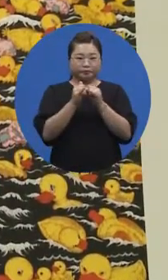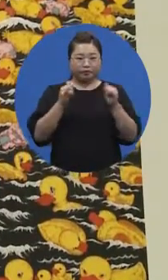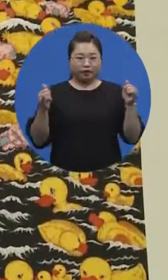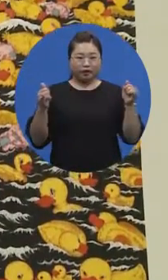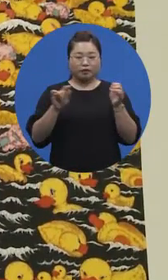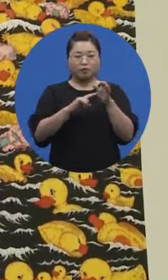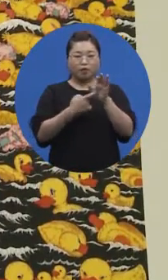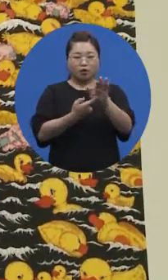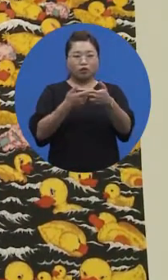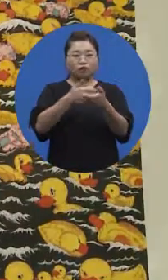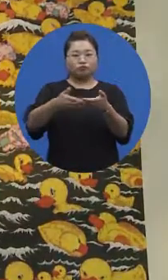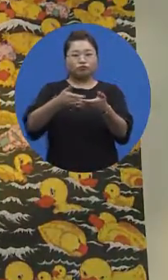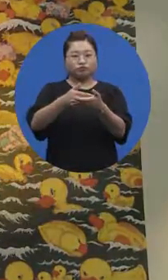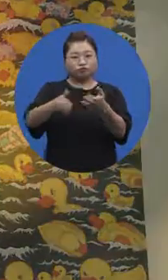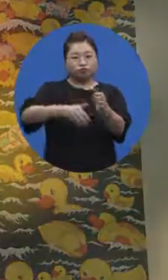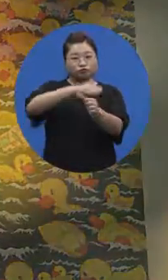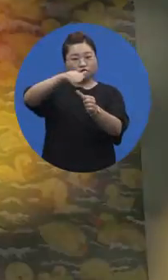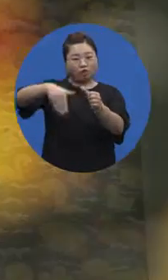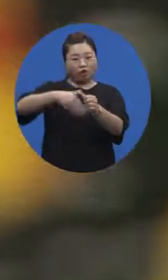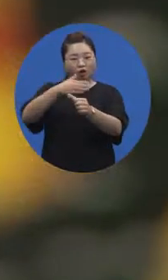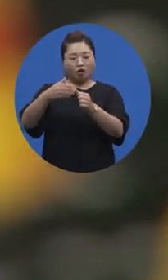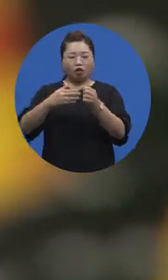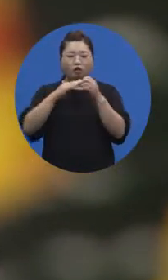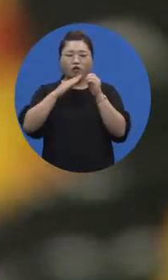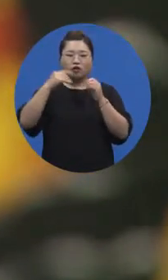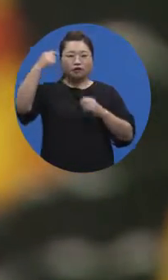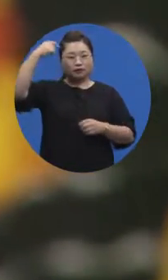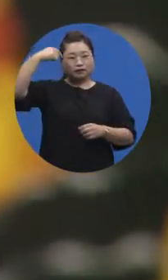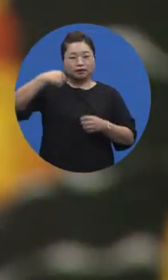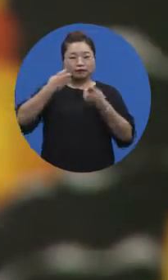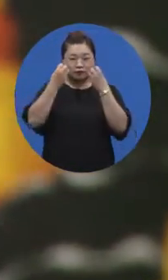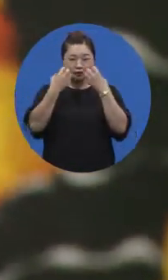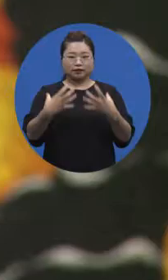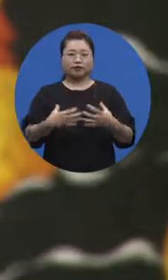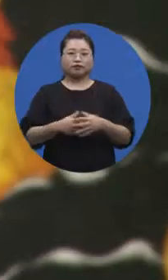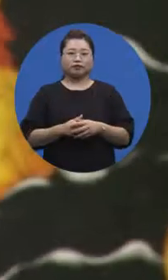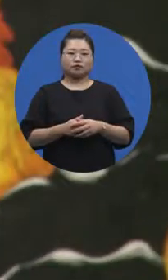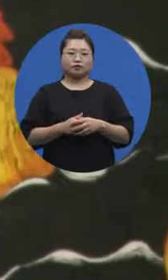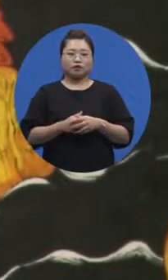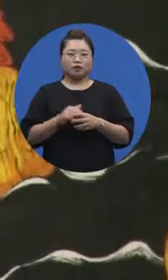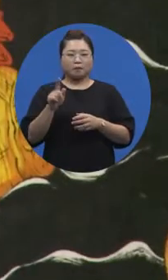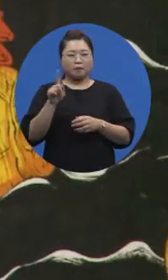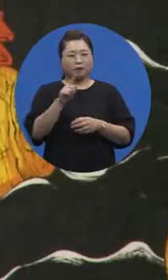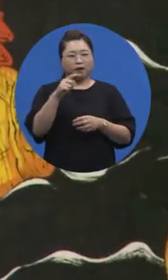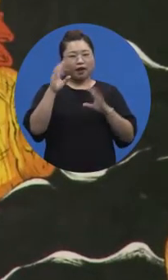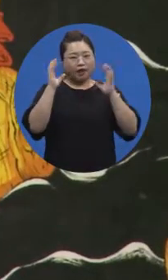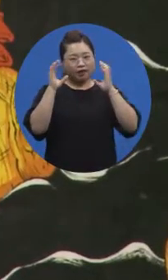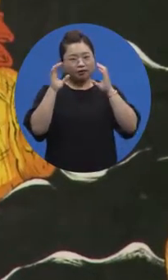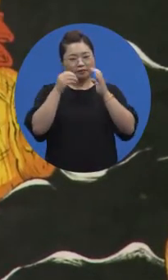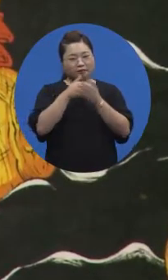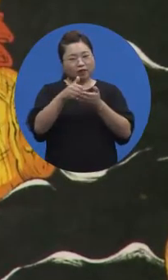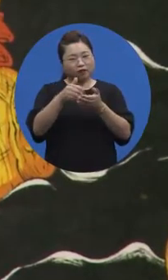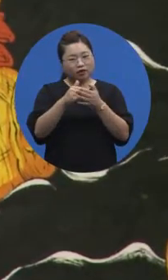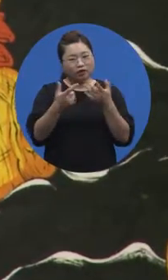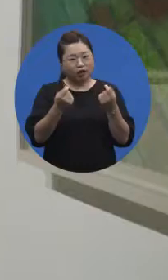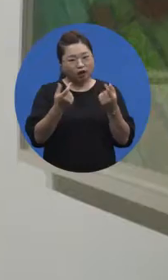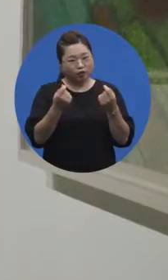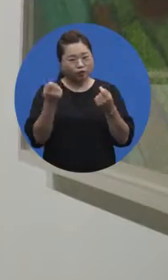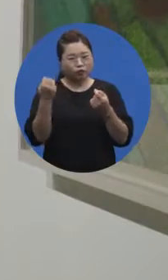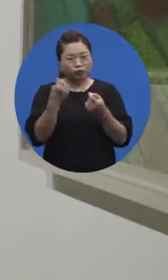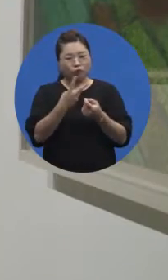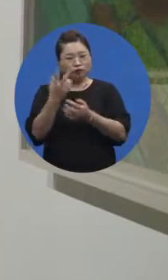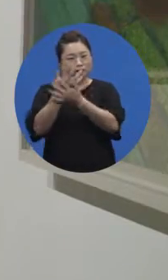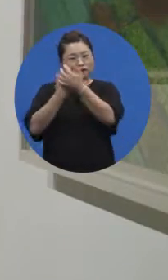작가들이 표현한 풍경 역시 신선함으로 다가옵니다. 동화 같기도 하고 추상적이기도